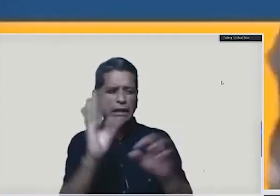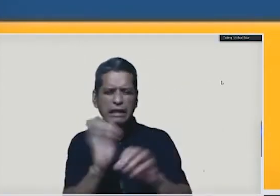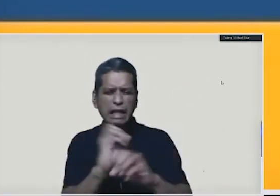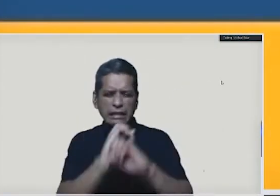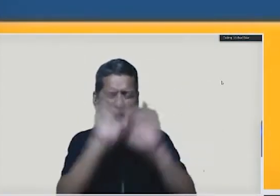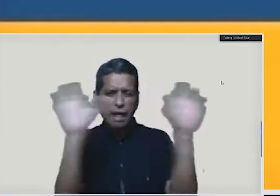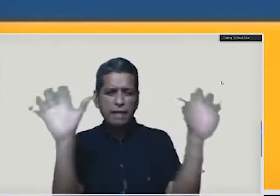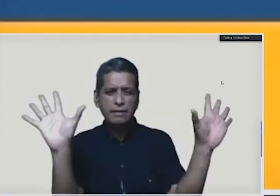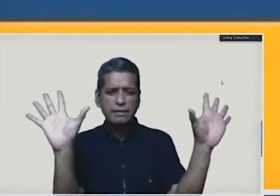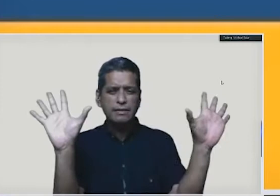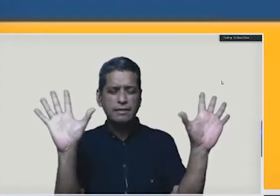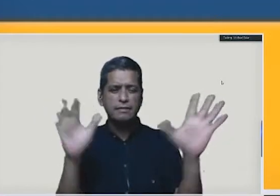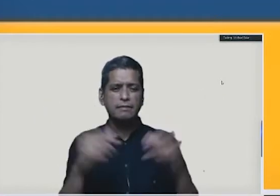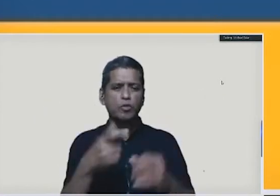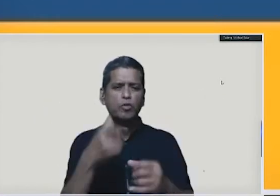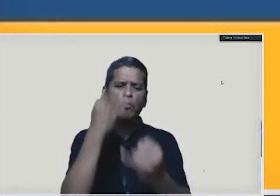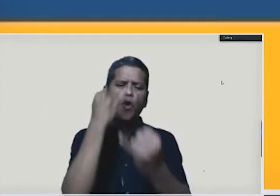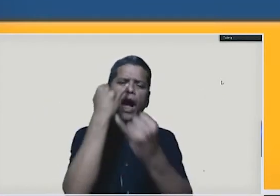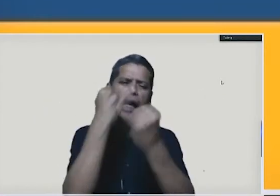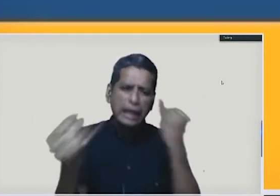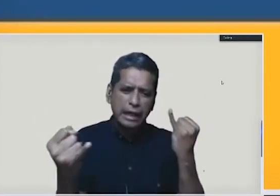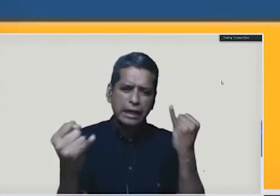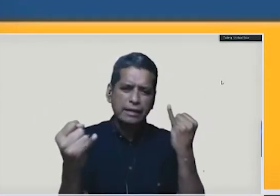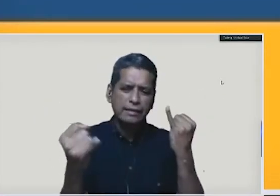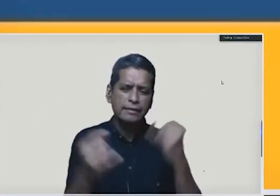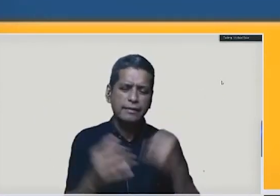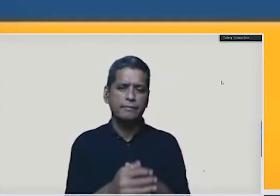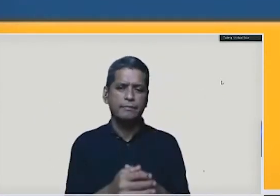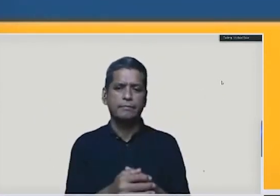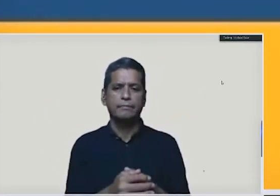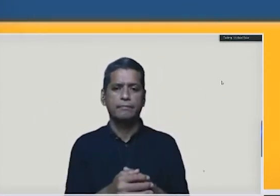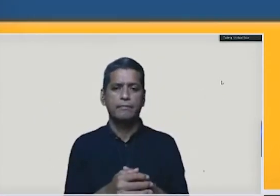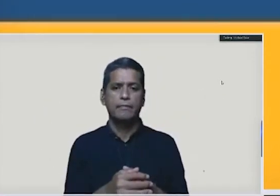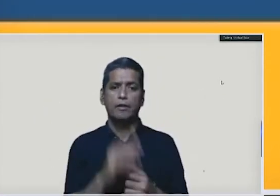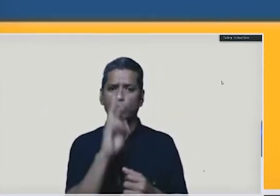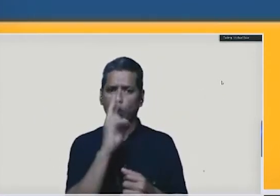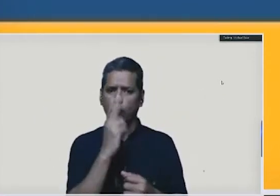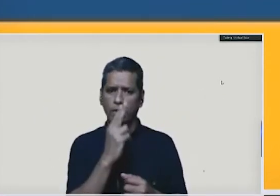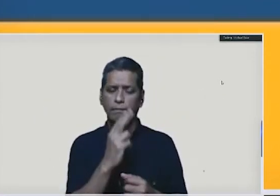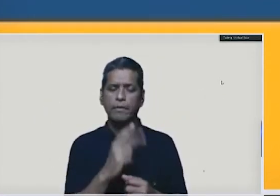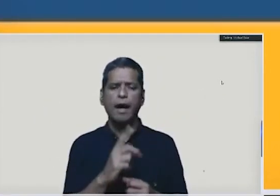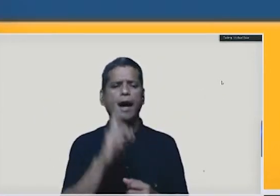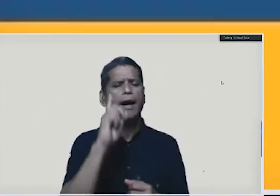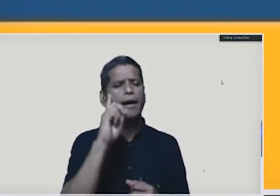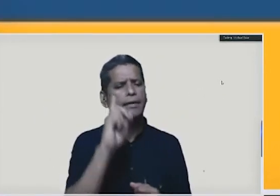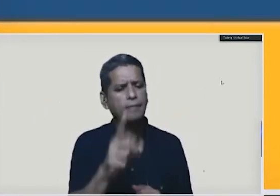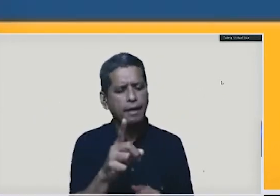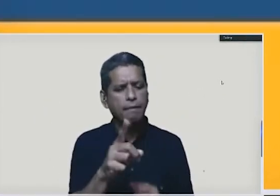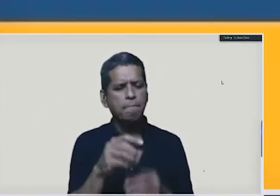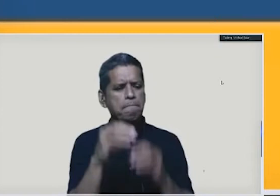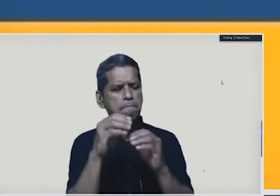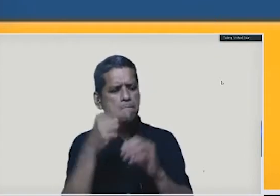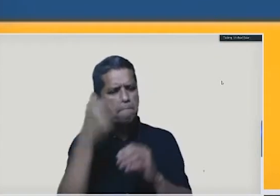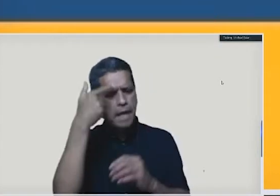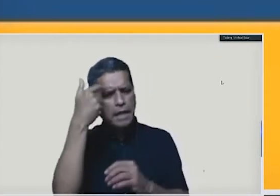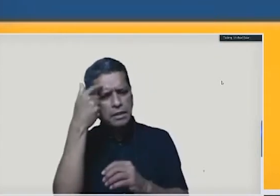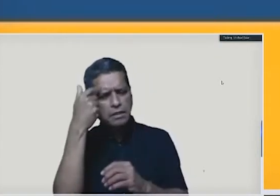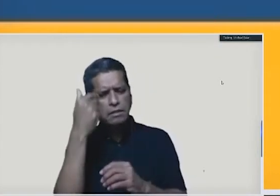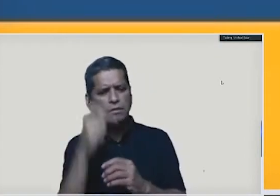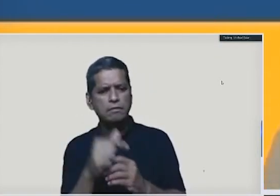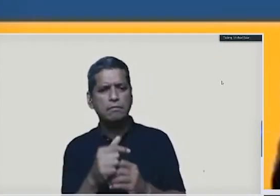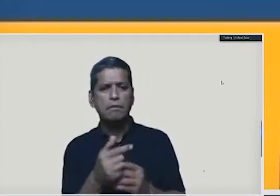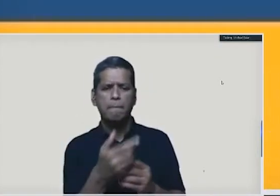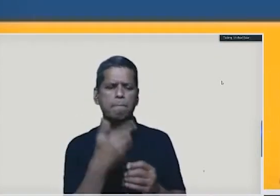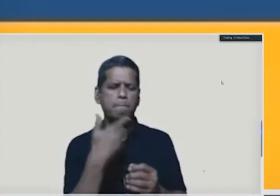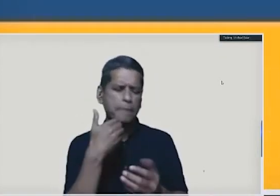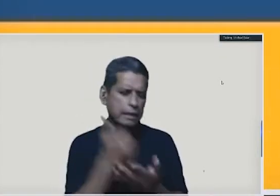menentu dan tidak berakhir tidak saudara ada satu pelajaran yang sungguh sangat penting bagi anda dan